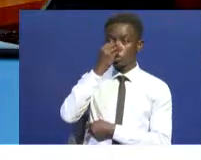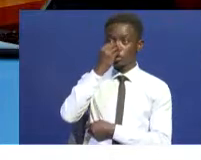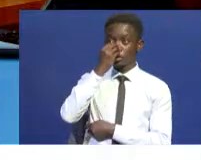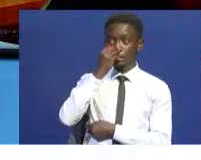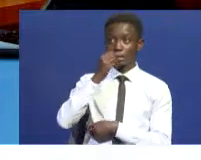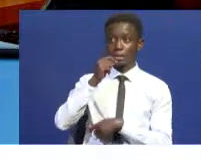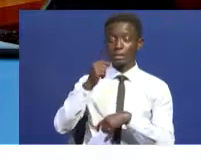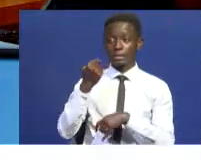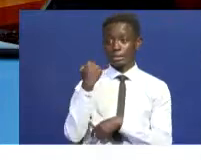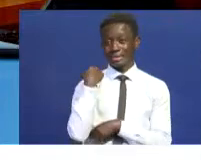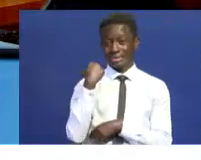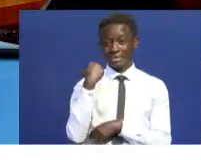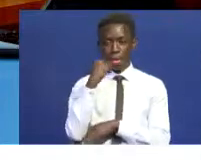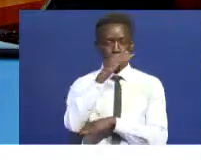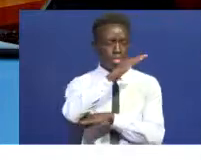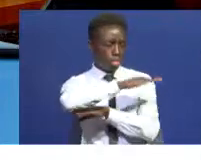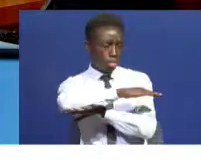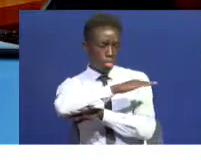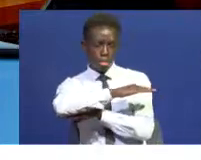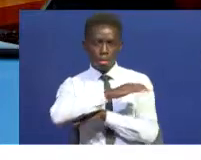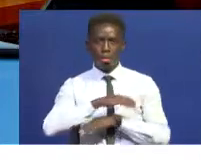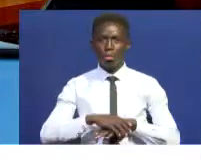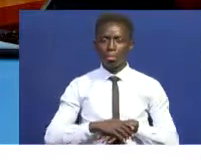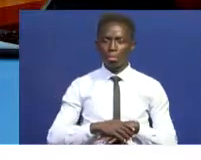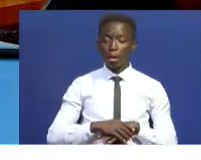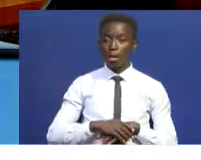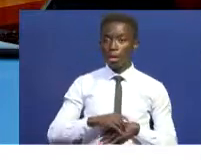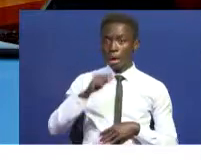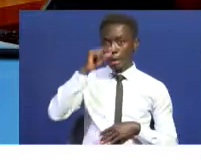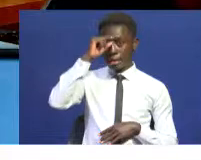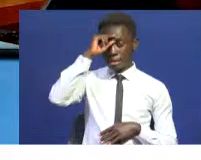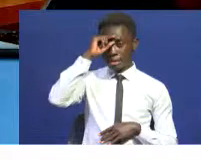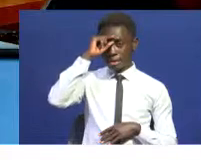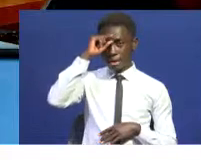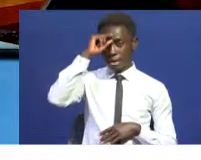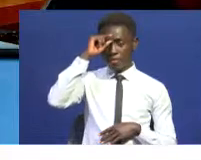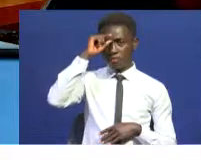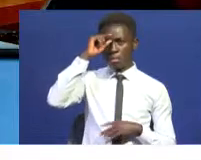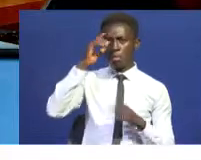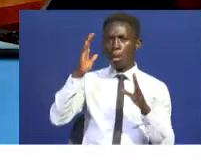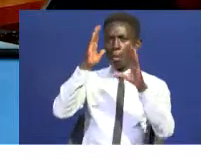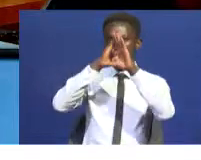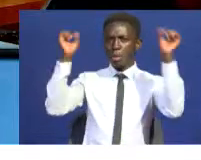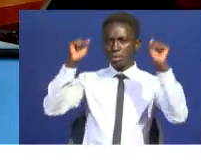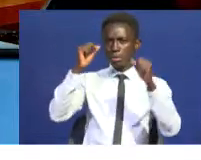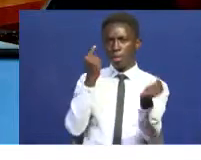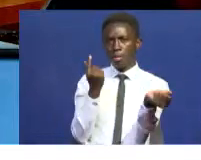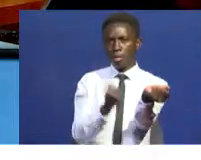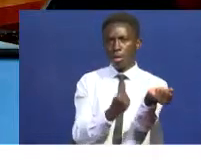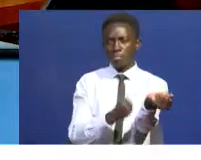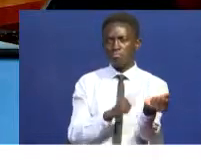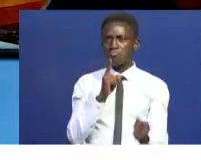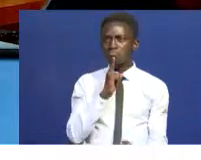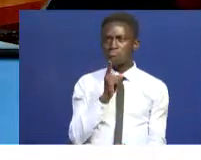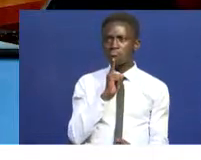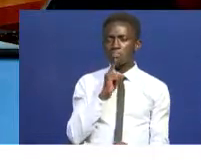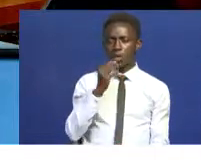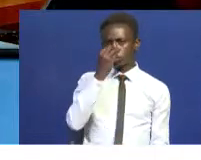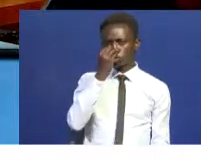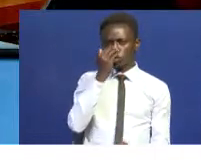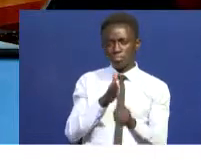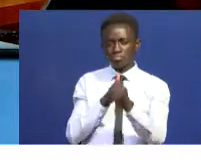serikali jana jioni, Rais wa Ghana Nana Akufo-Addo alimtaja Rais Ruto kwa miongoni mwa viongozi wa kizazi kipya barani